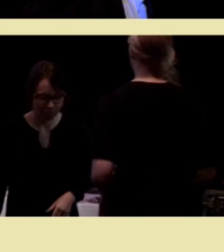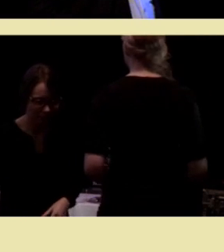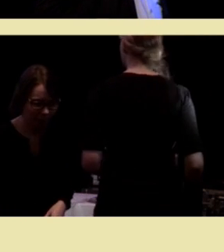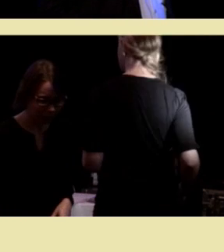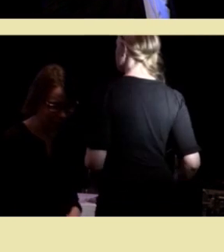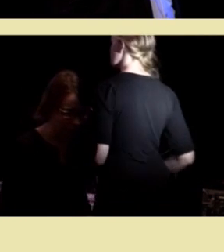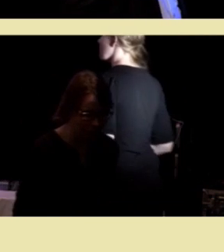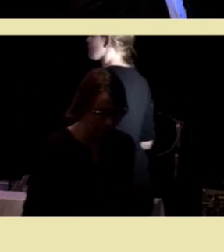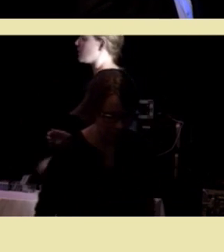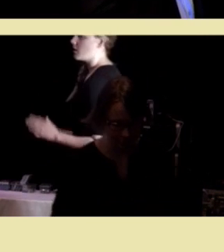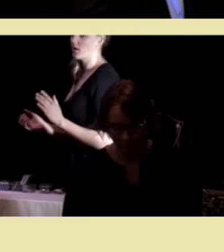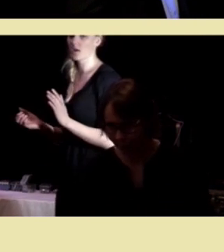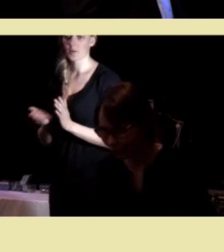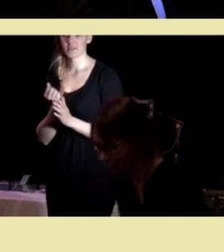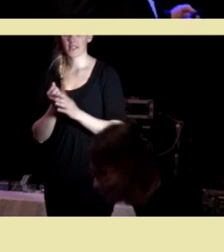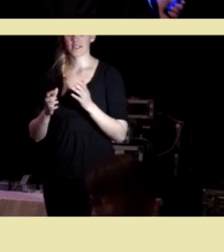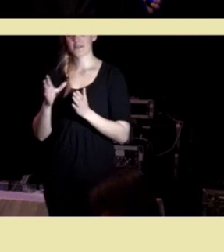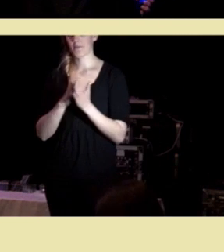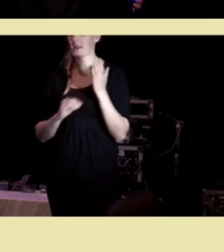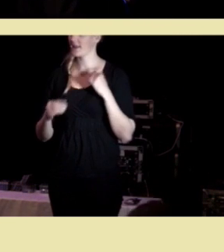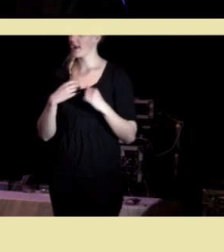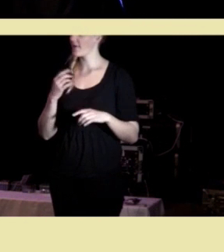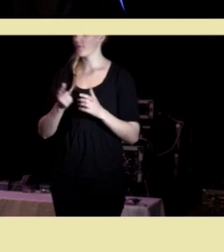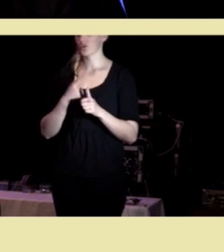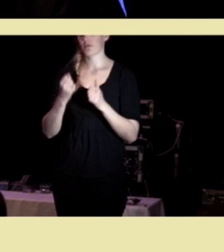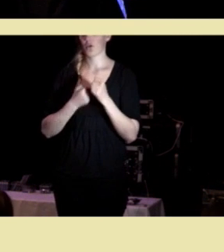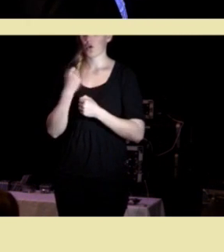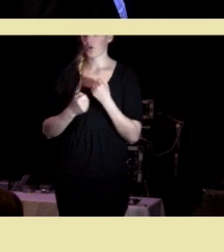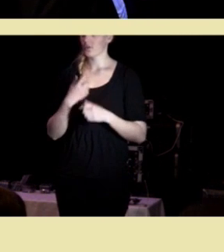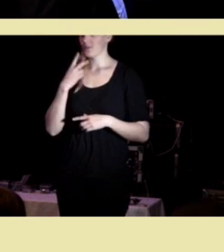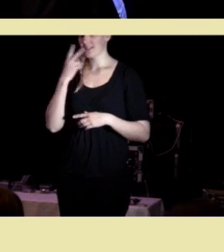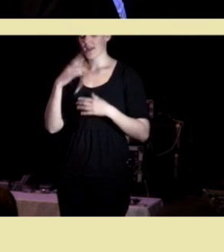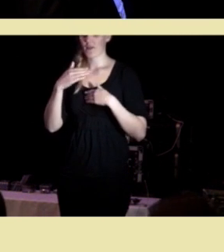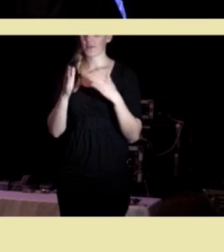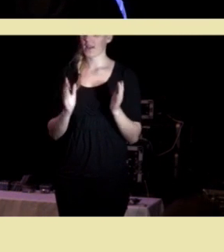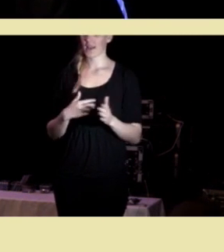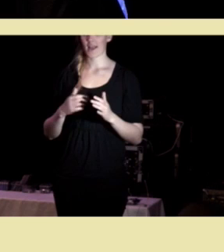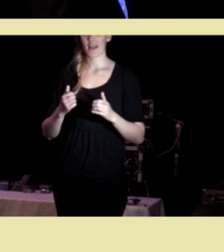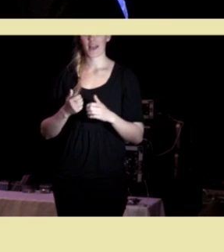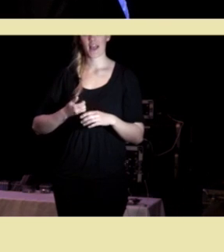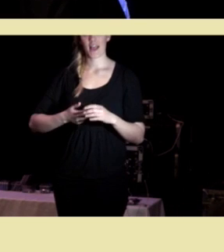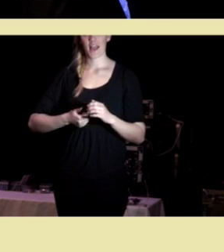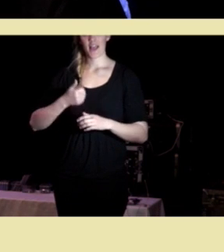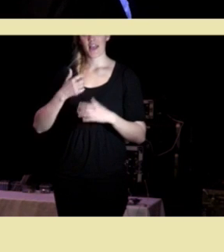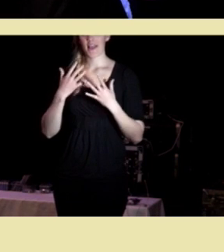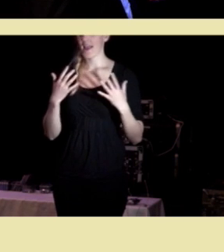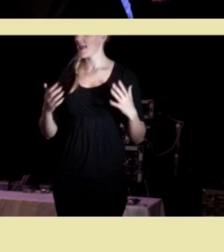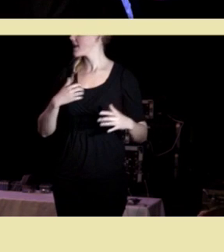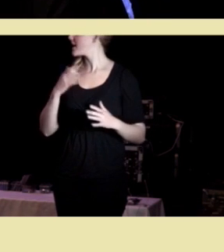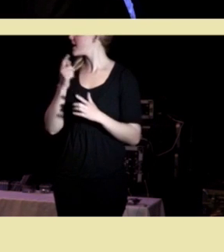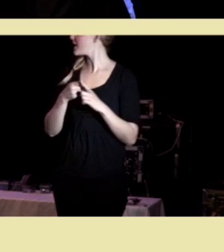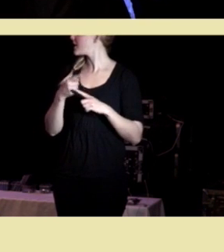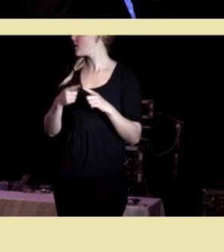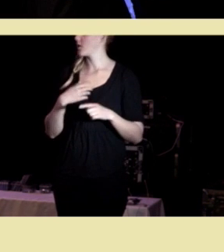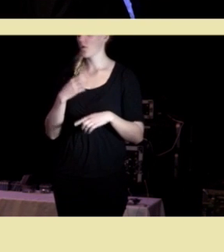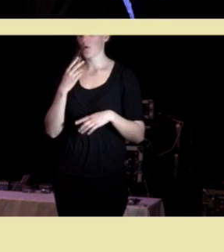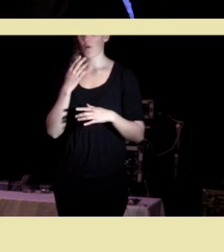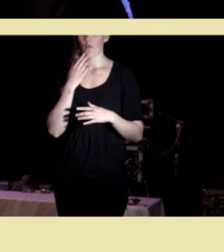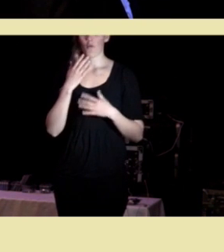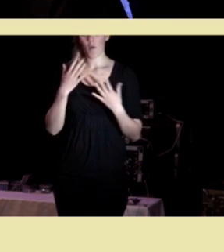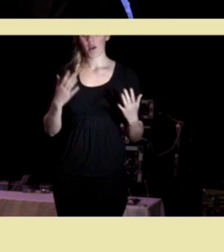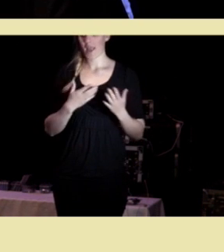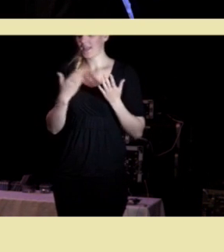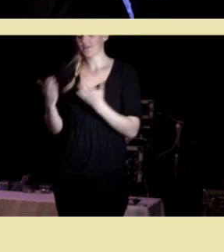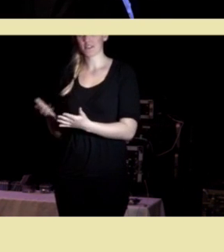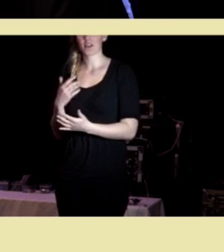Kapasitetsberegning, det er det altså ingen som har gjort, og vi gjør, det er det første vi gjør. Her ser dere da en avdeling, og dette er reelle tall for en avdeling. Hvor mange henvisninger de har, det er nyhenvist,